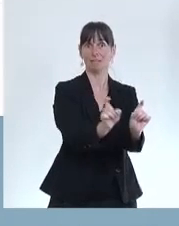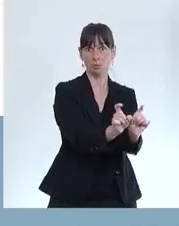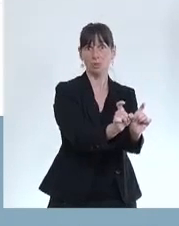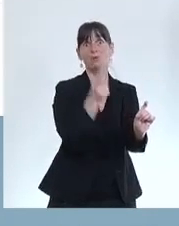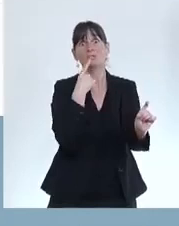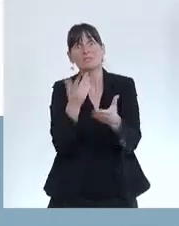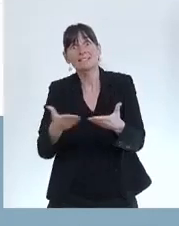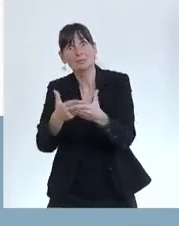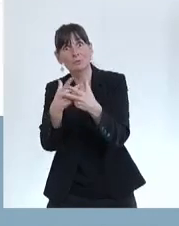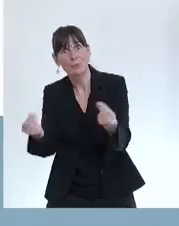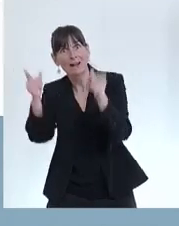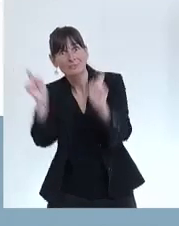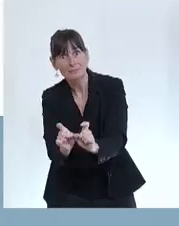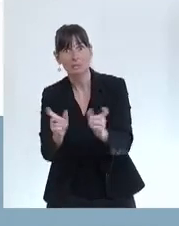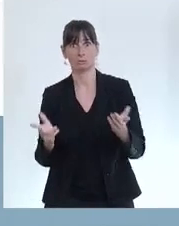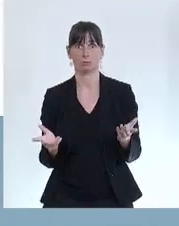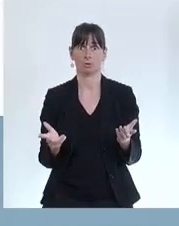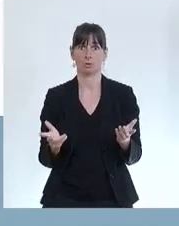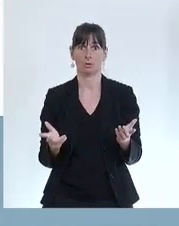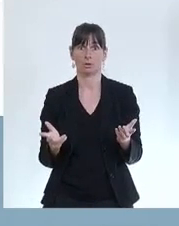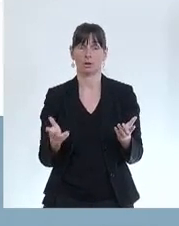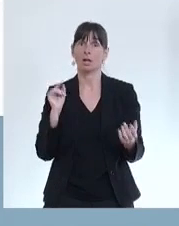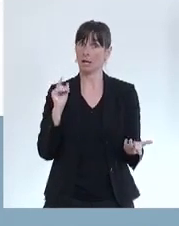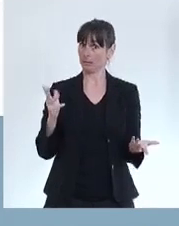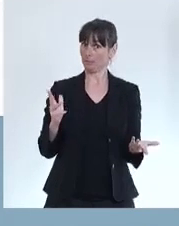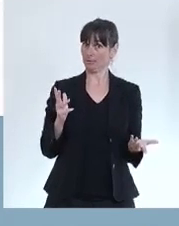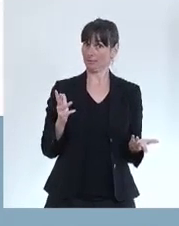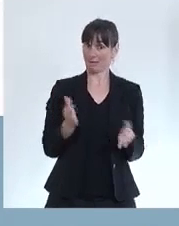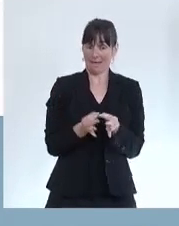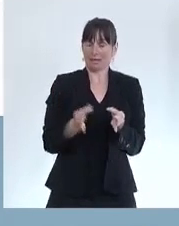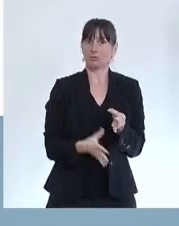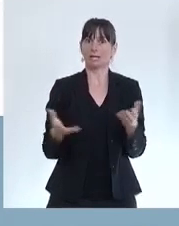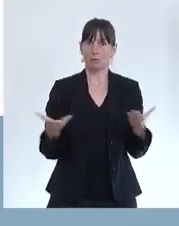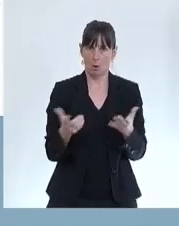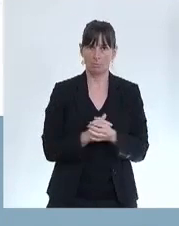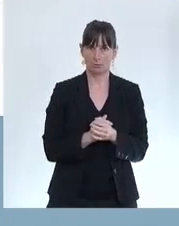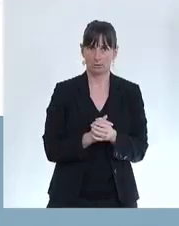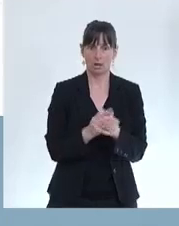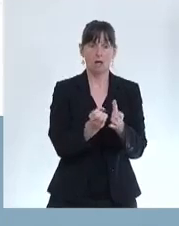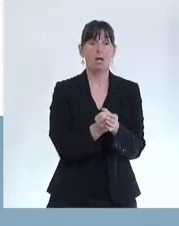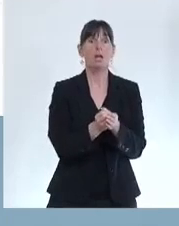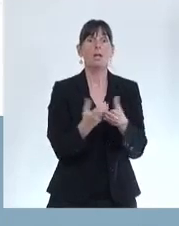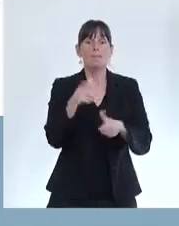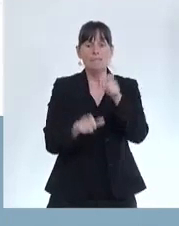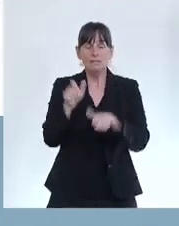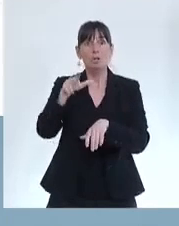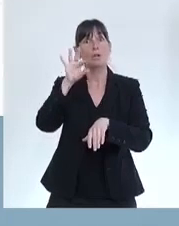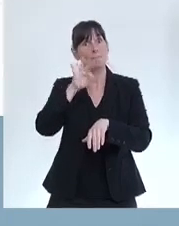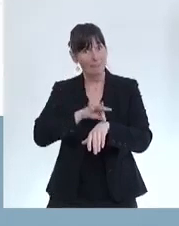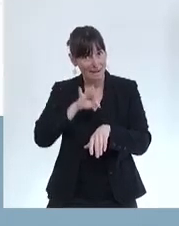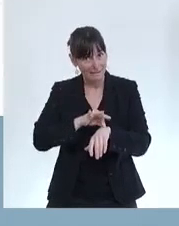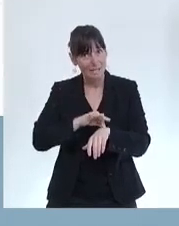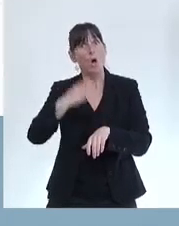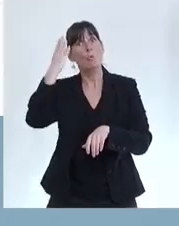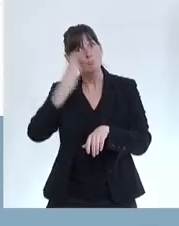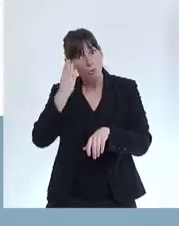on permet au nombre total de malades devant être admis en service de